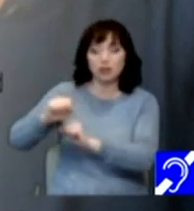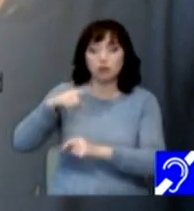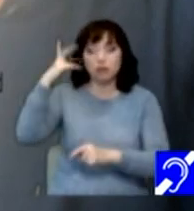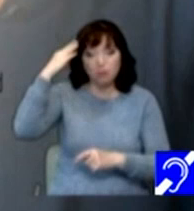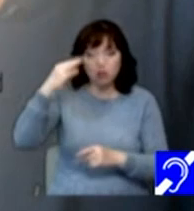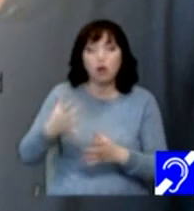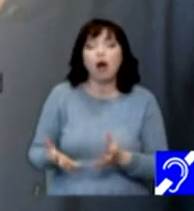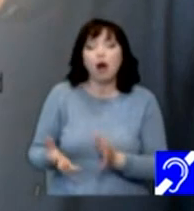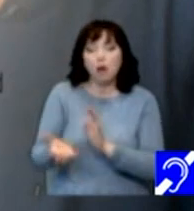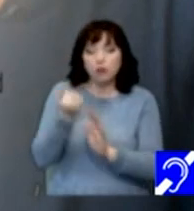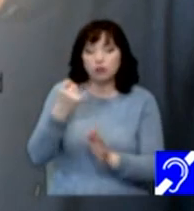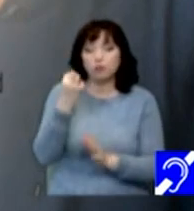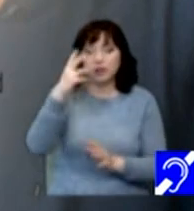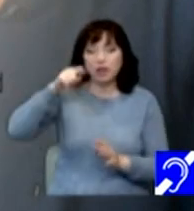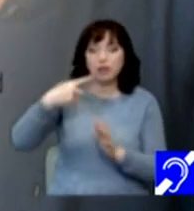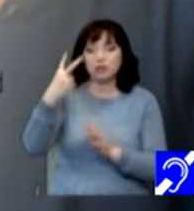obținut